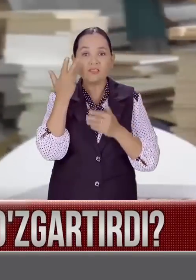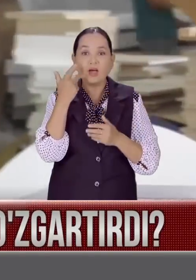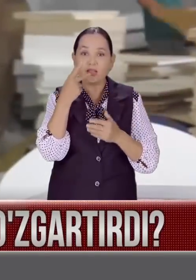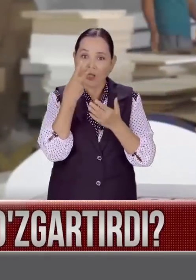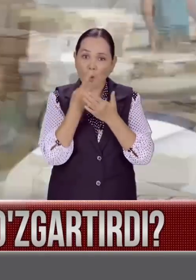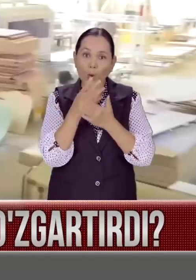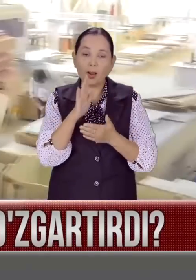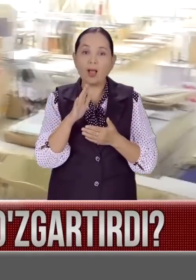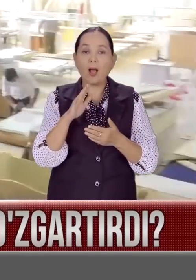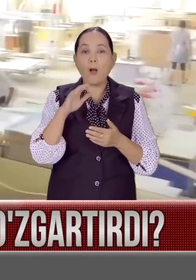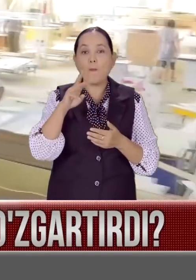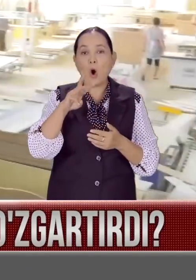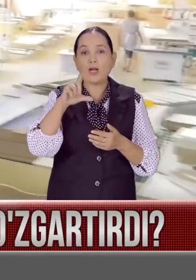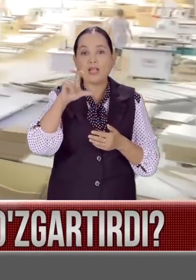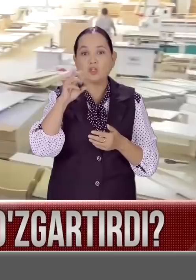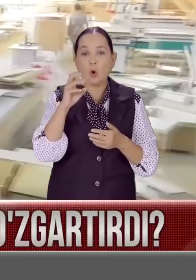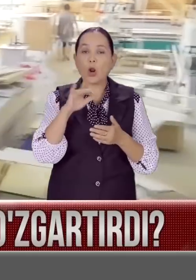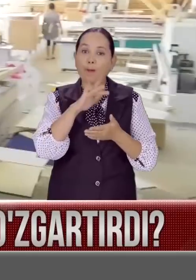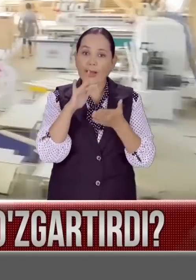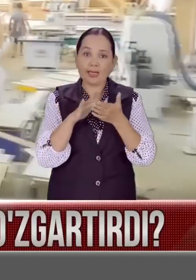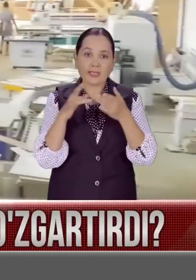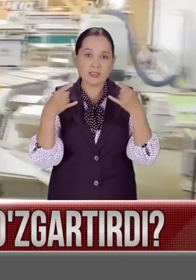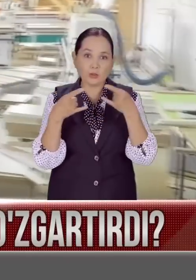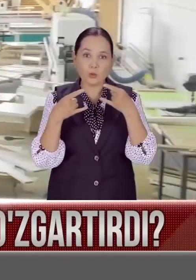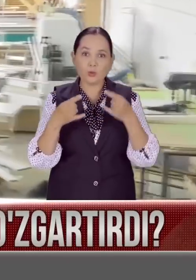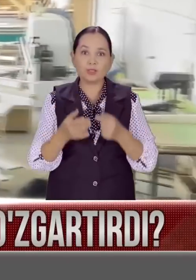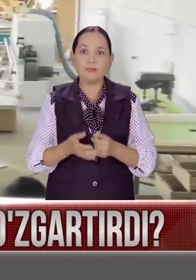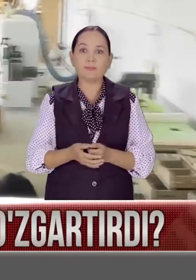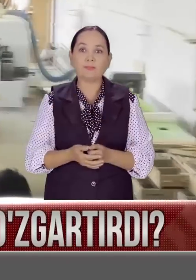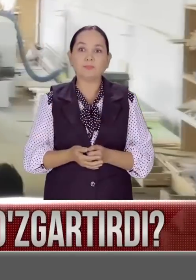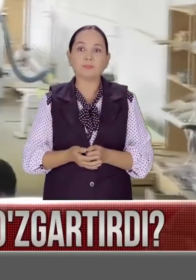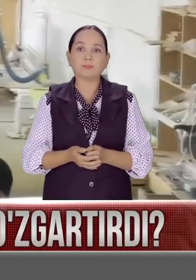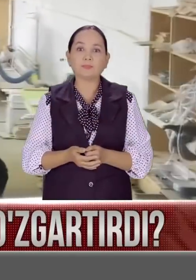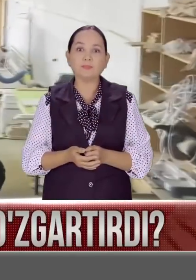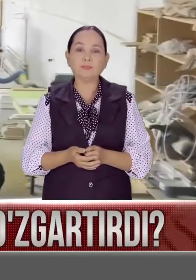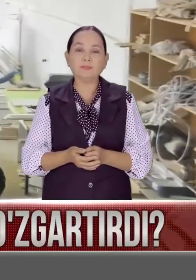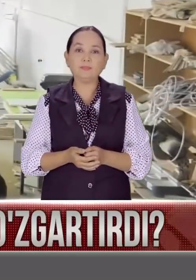va Asilbek Olimov, Mohir Ishmuhammedov, Markaziy studiya.